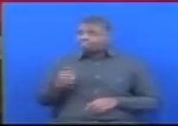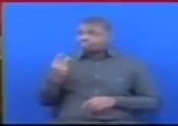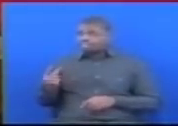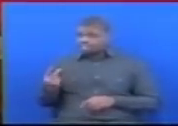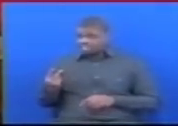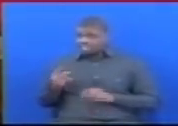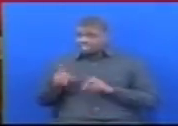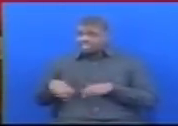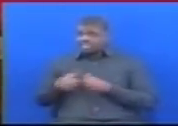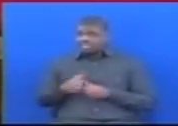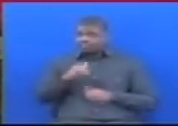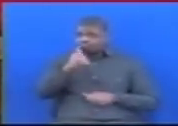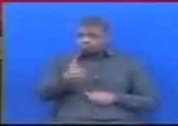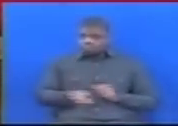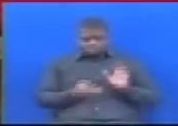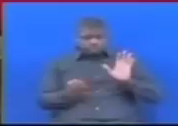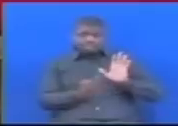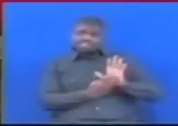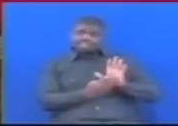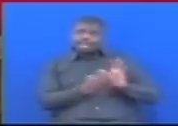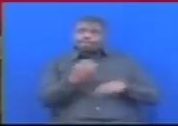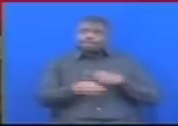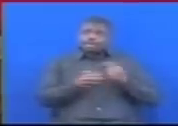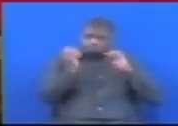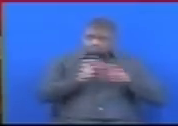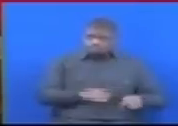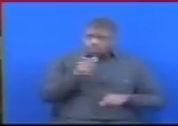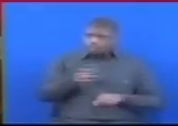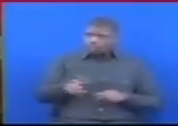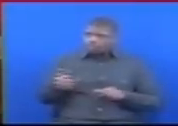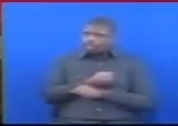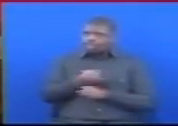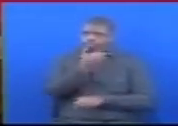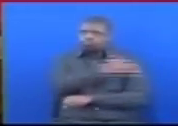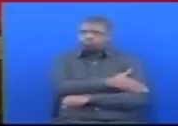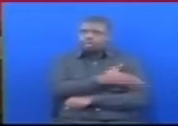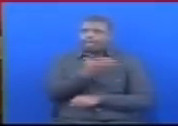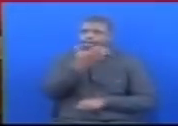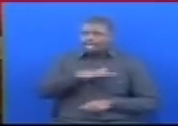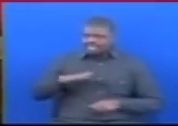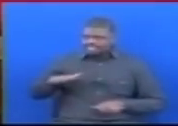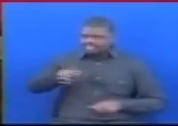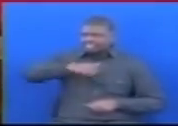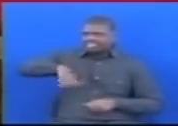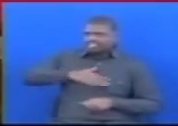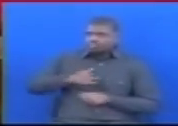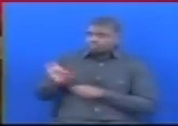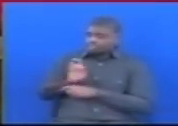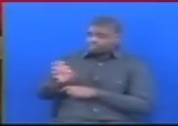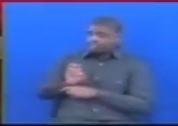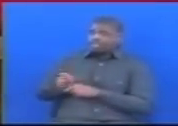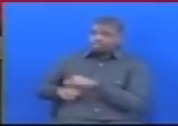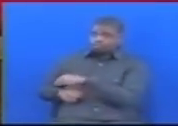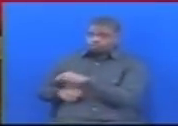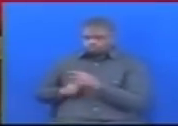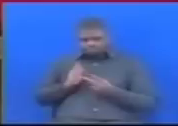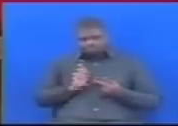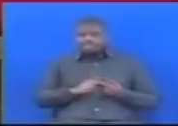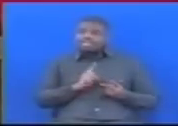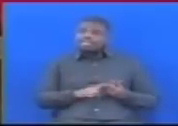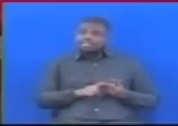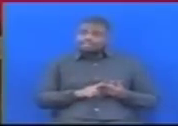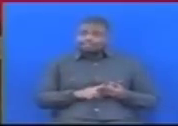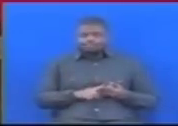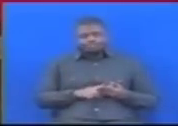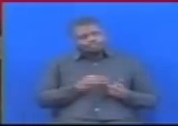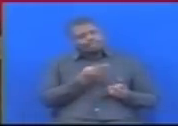kufika mwezi huu wa 9 mradi ule umekamilika na wananchi waweze kupata huduma ya maji. Na sisi tutalisimamia hilo. Lakini kuhusu swali lake la pili,